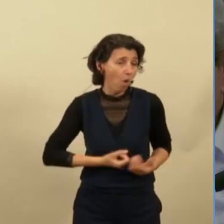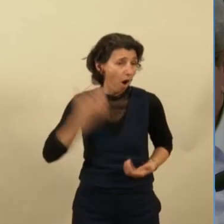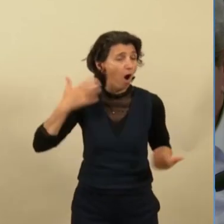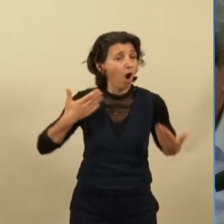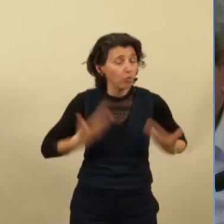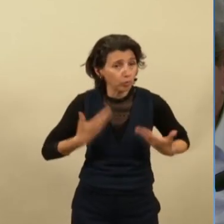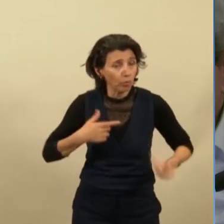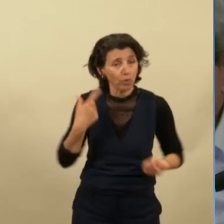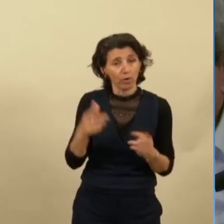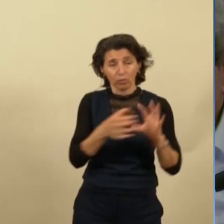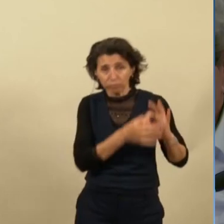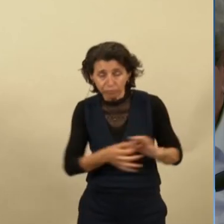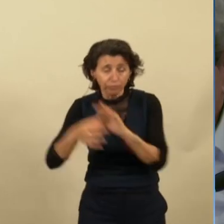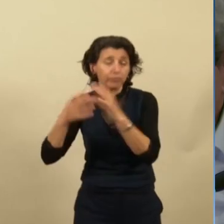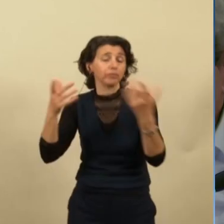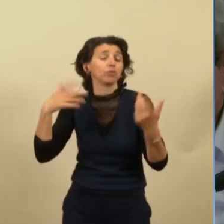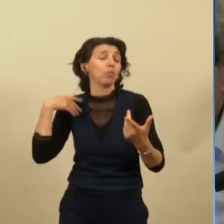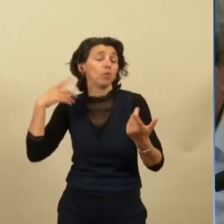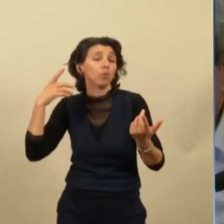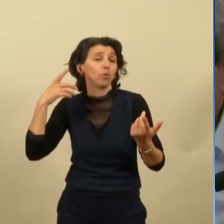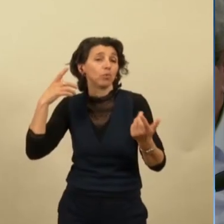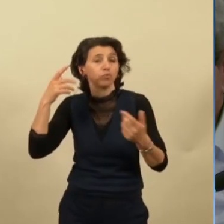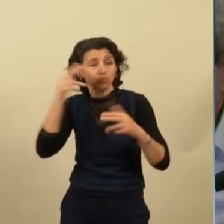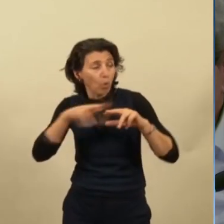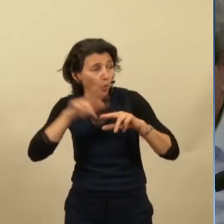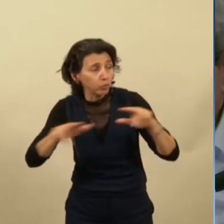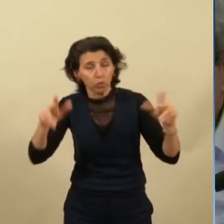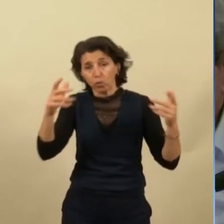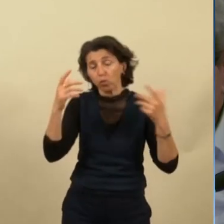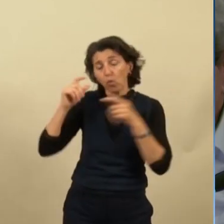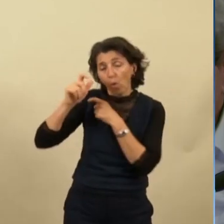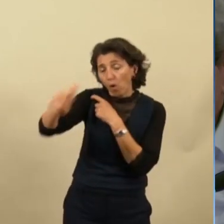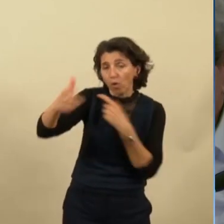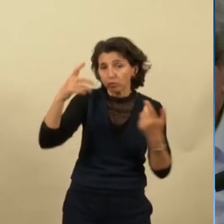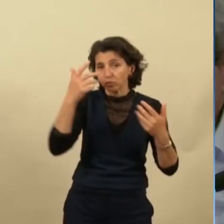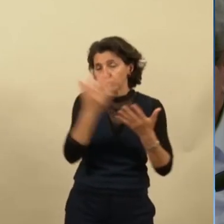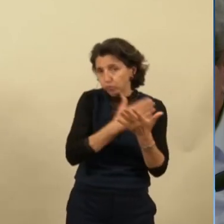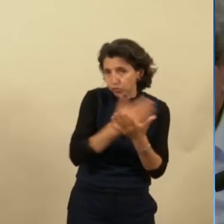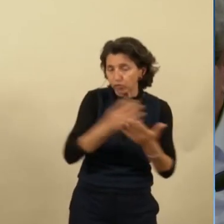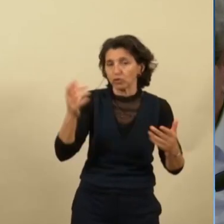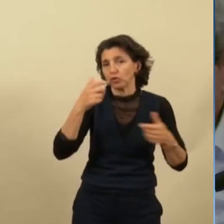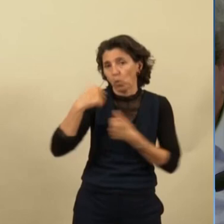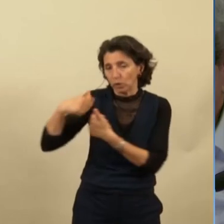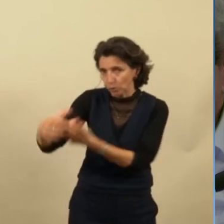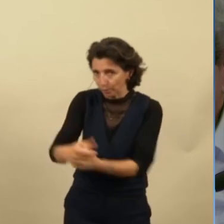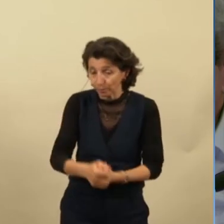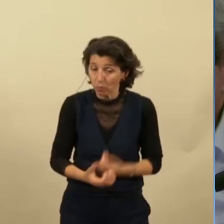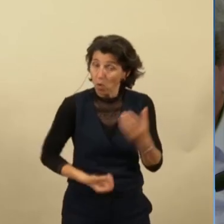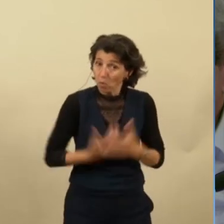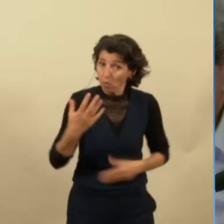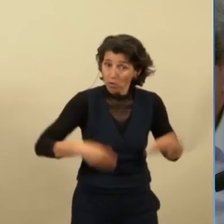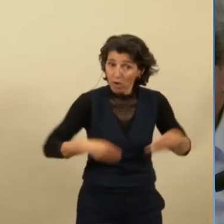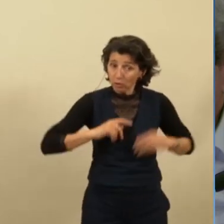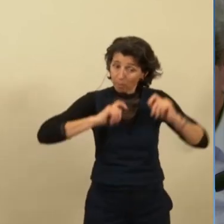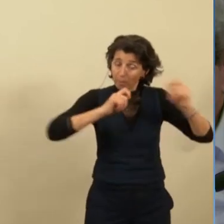restauration en cohérence avec le projet et les collections le nouveau directeur se verra ainsi charger de la rédaction d'un projet